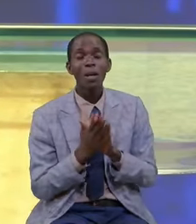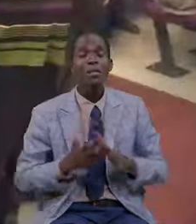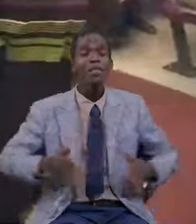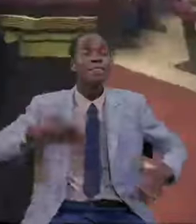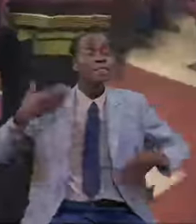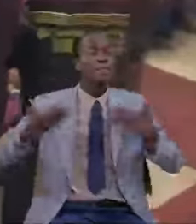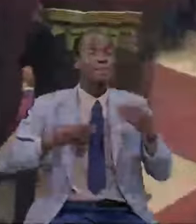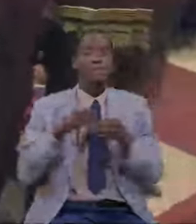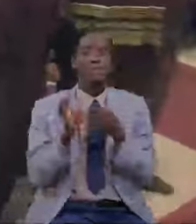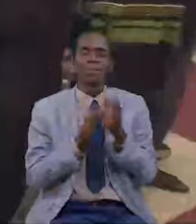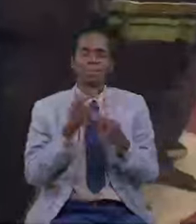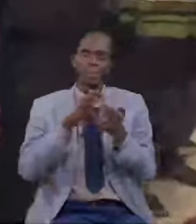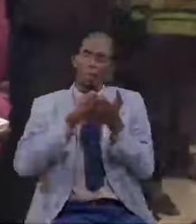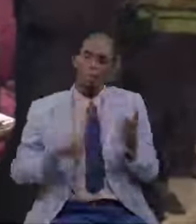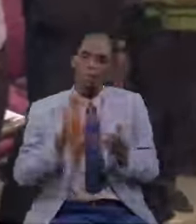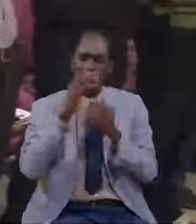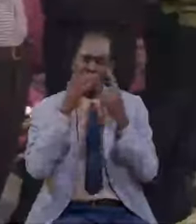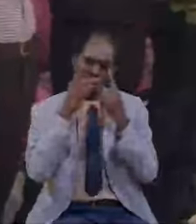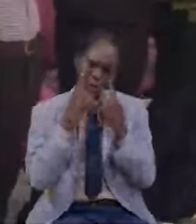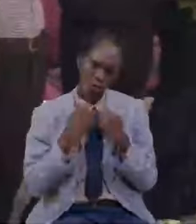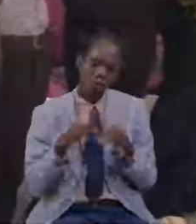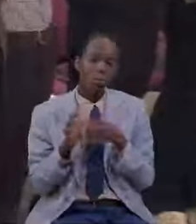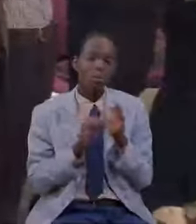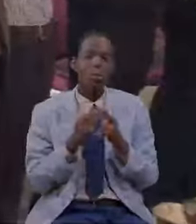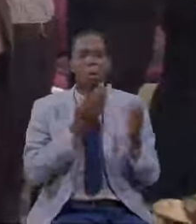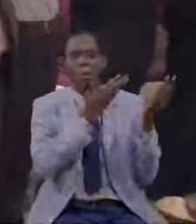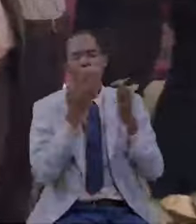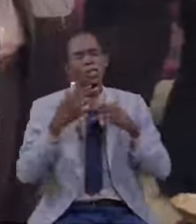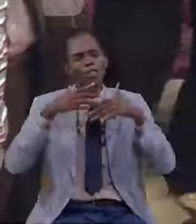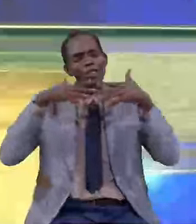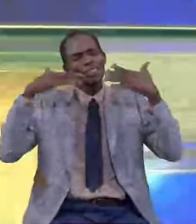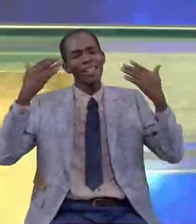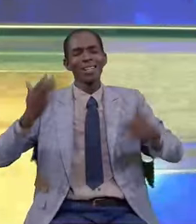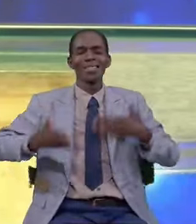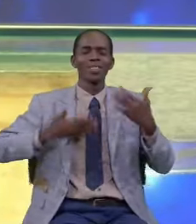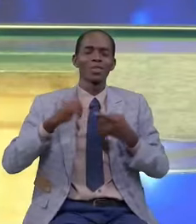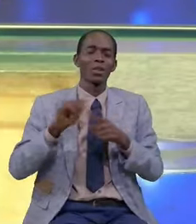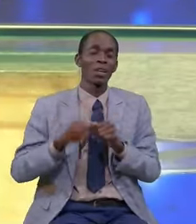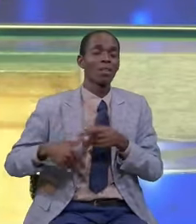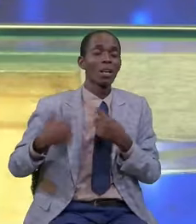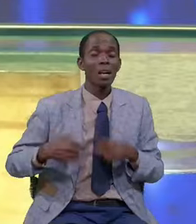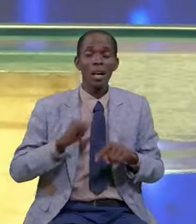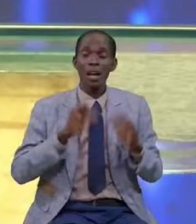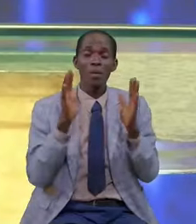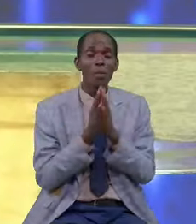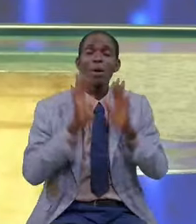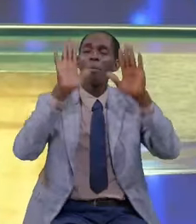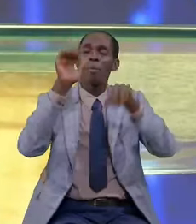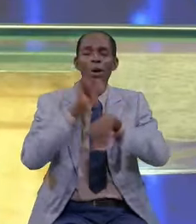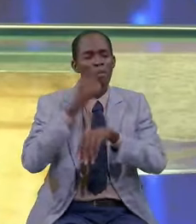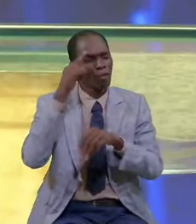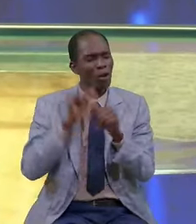leurs larmes. Apporte la joie et le sourire dans chaque vie. Je prie qu'il y ait le miracle sous le